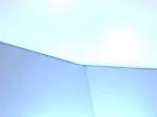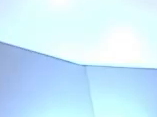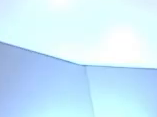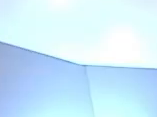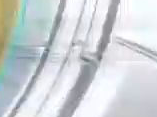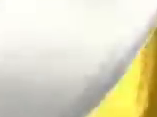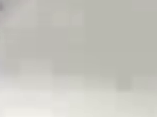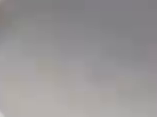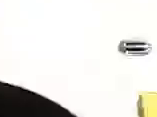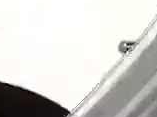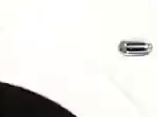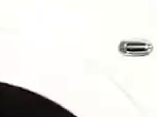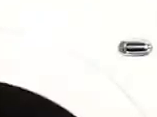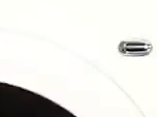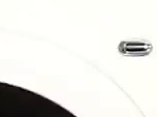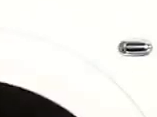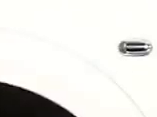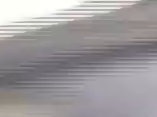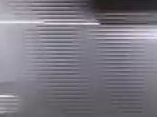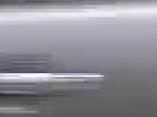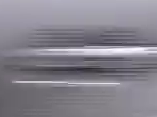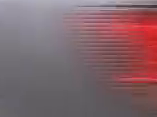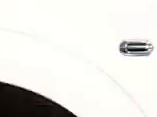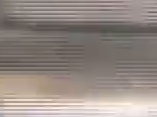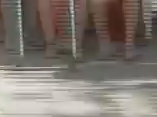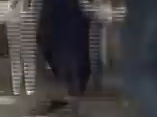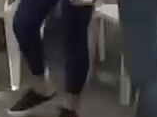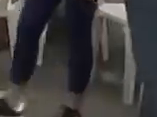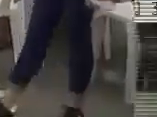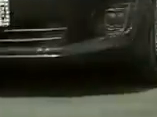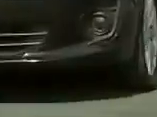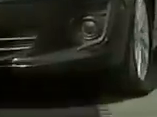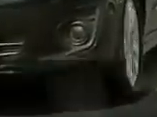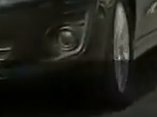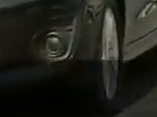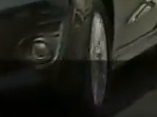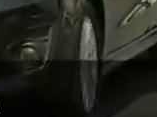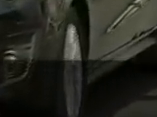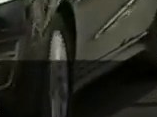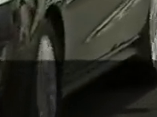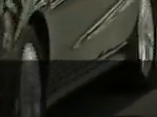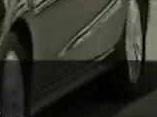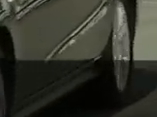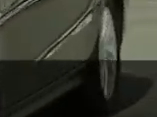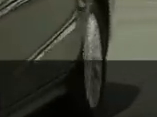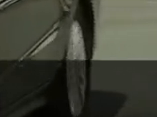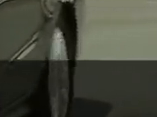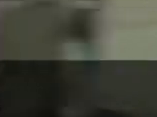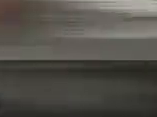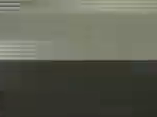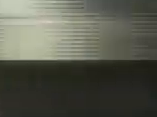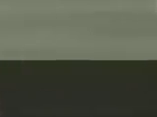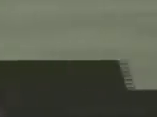ni Leigh Alves. Para makapagpa swab tiyagaan sa haba ng pila sa mga